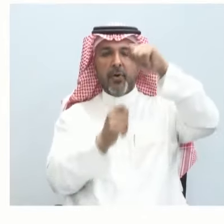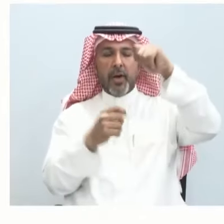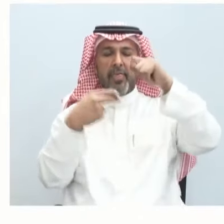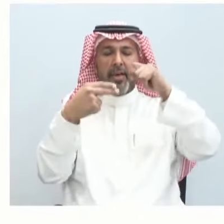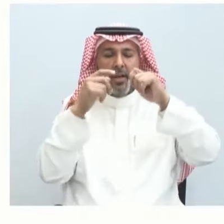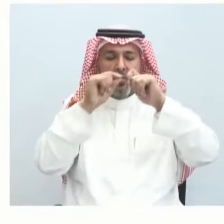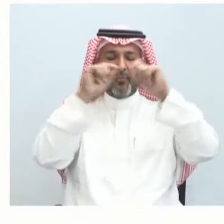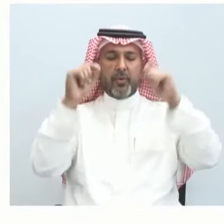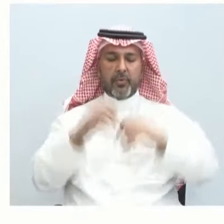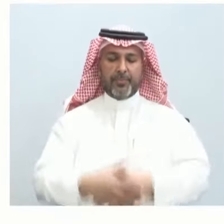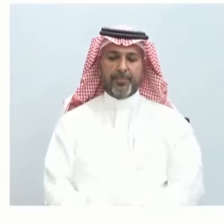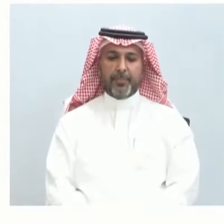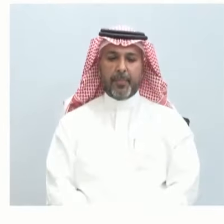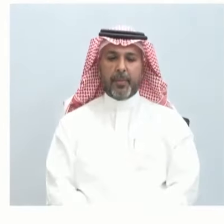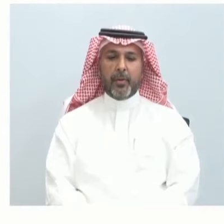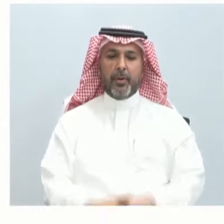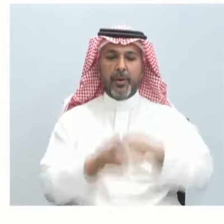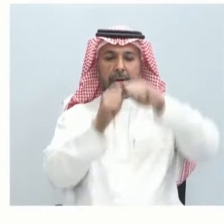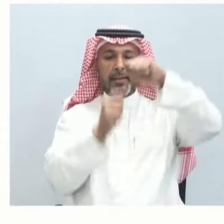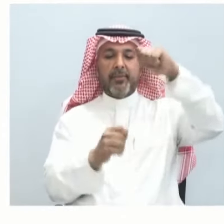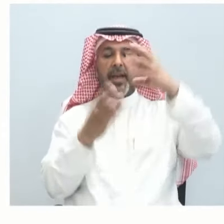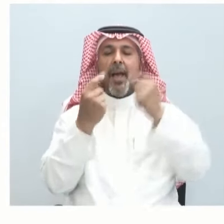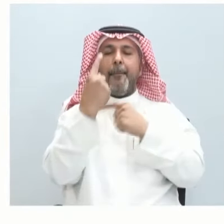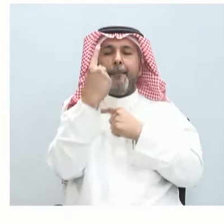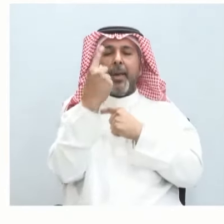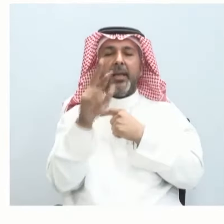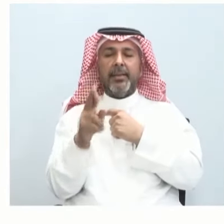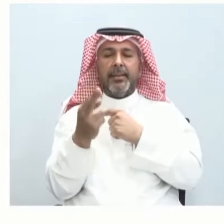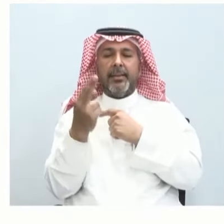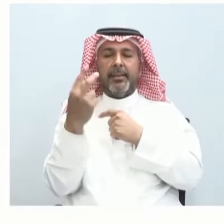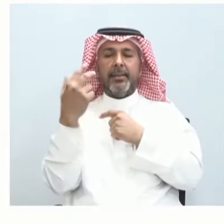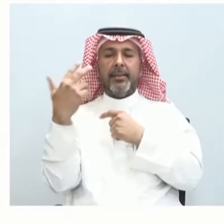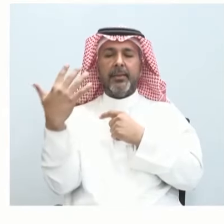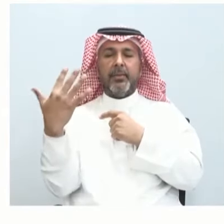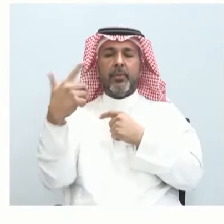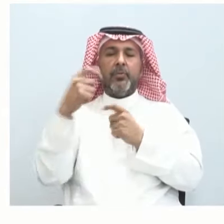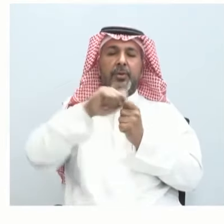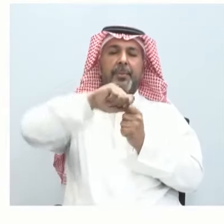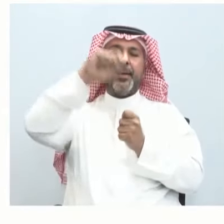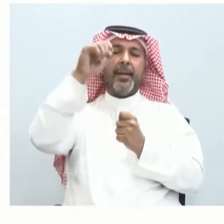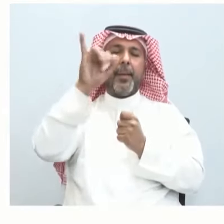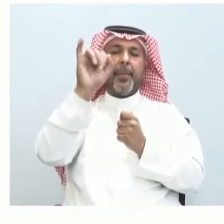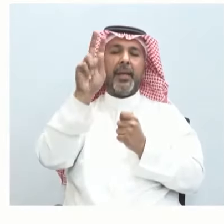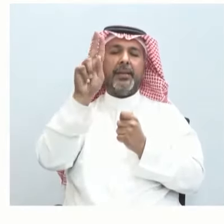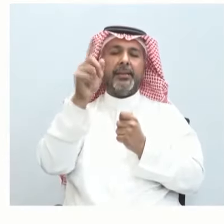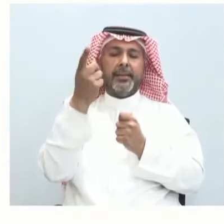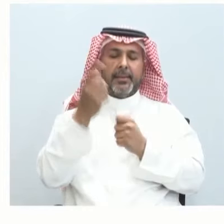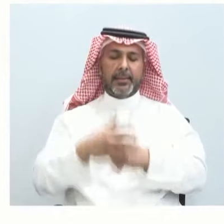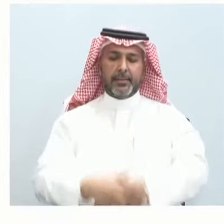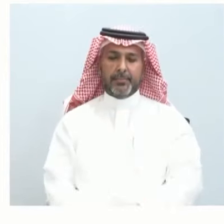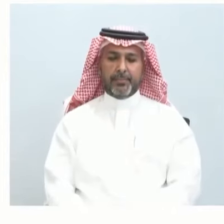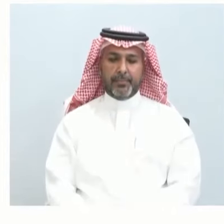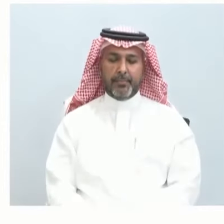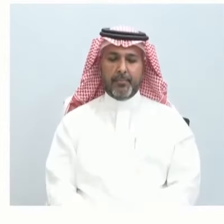شبه منحرف اذا كان الارتفاع يساوي متر و75 متر لنرى اوجد مساحه